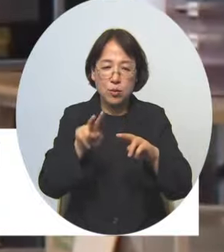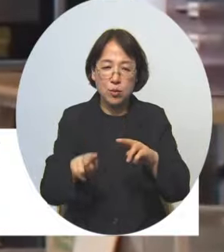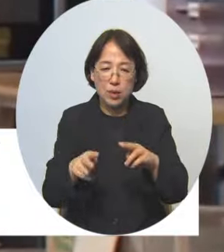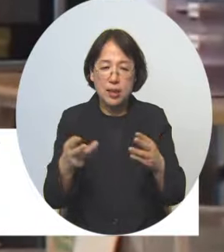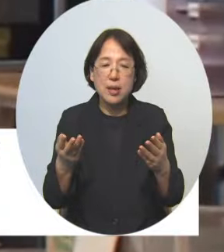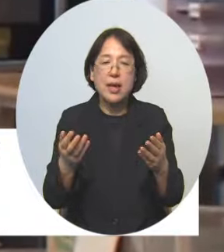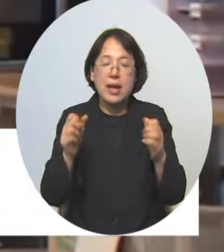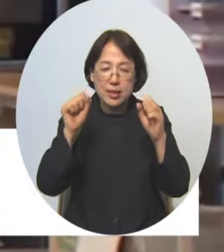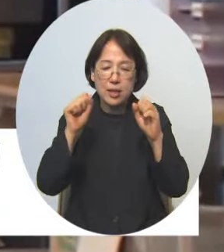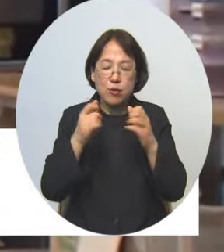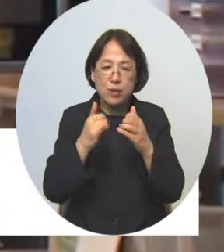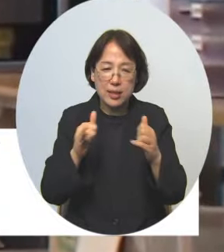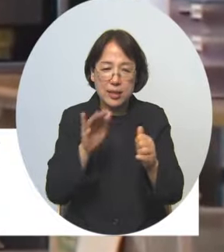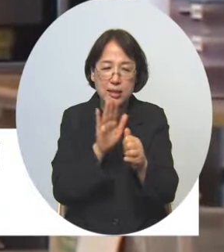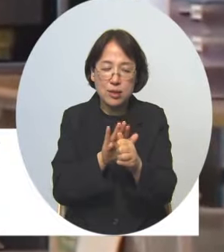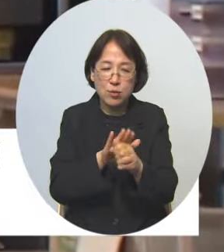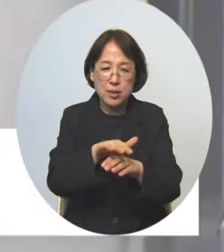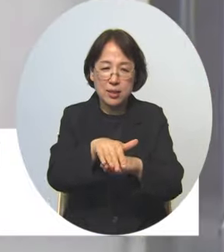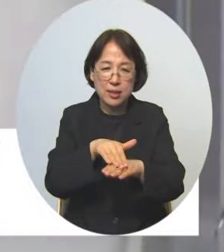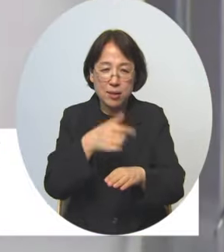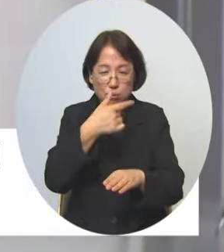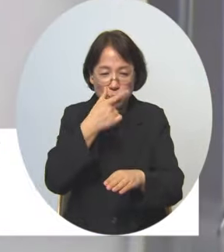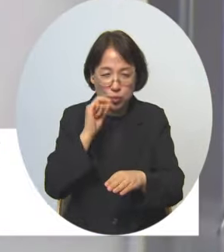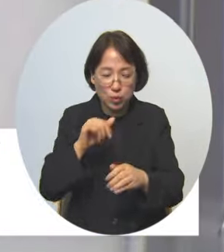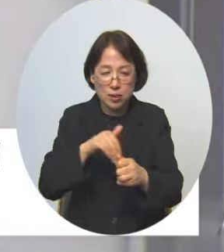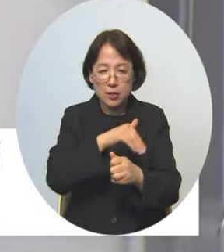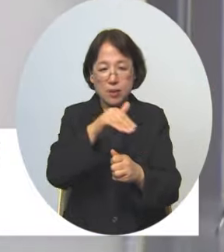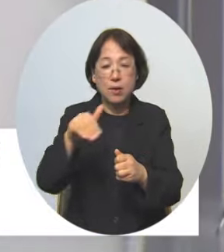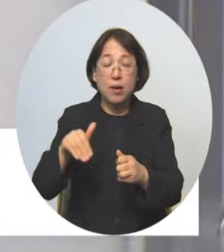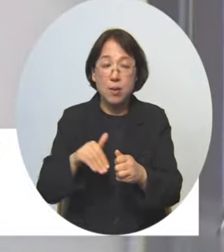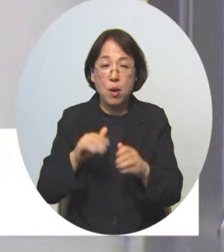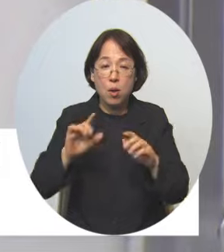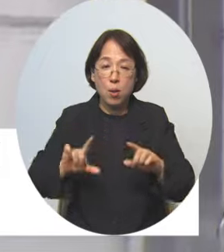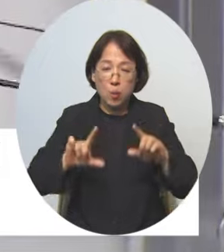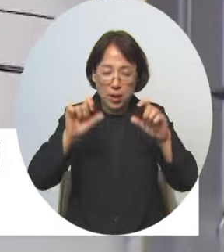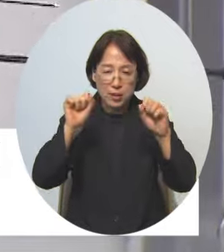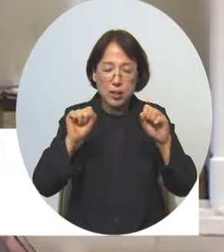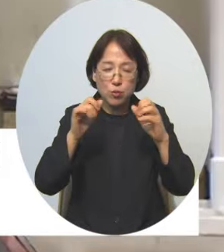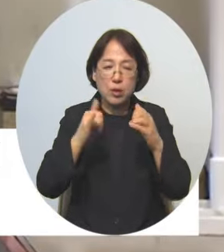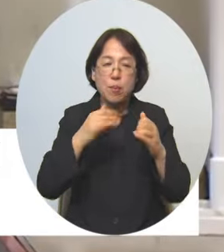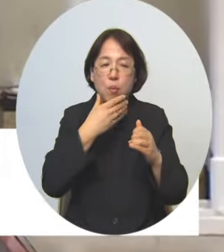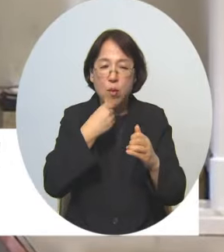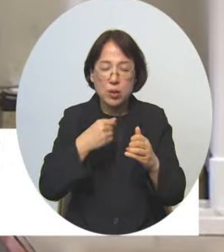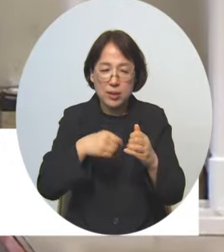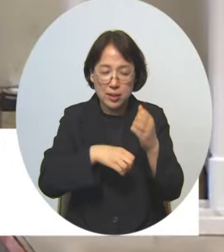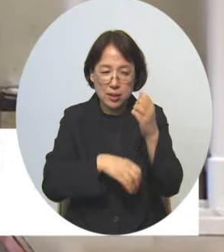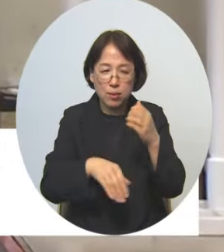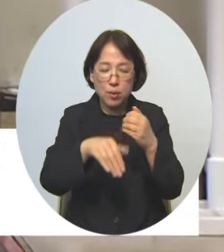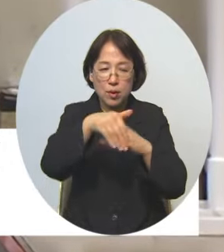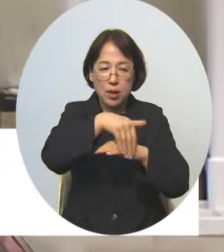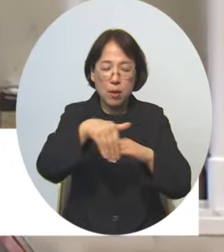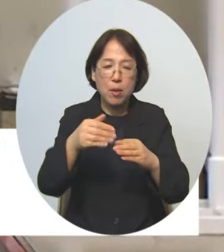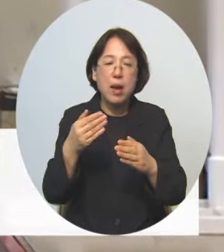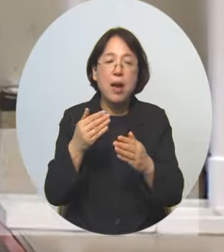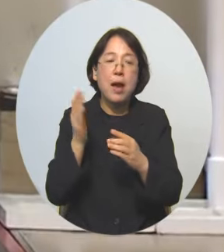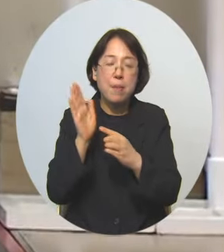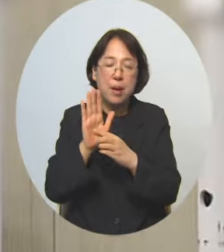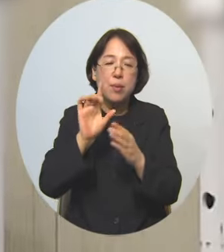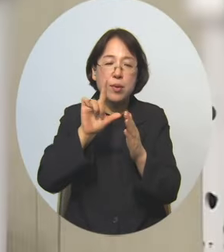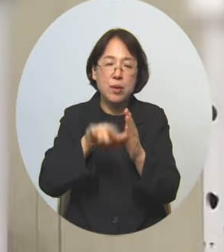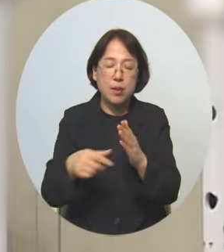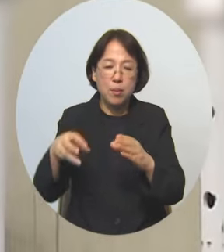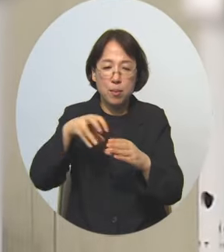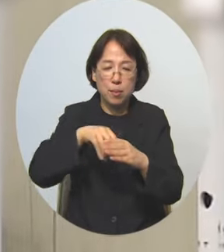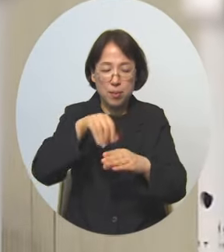취업, 교육 등 지원 체계는 아직 부족한 상태라며 올해 체육인 복지 기본계획 발표 때 포함할 예정이라고